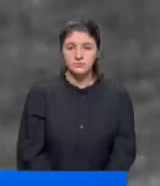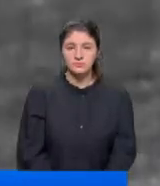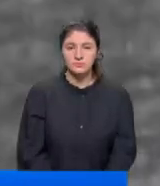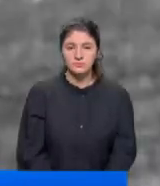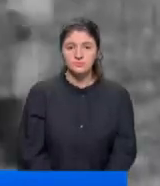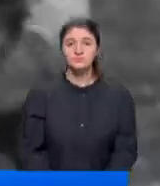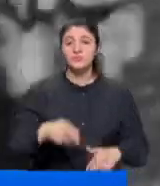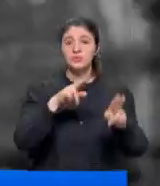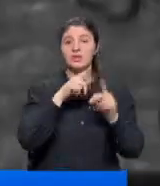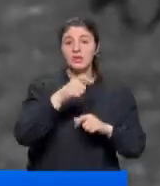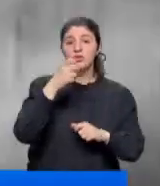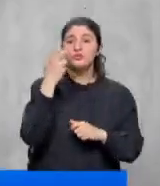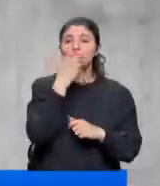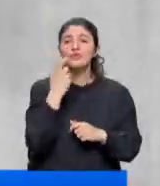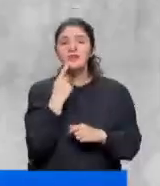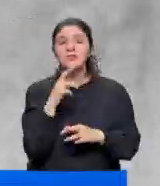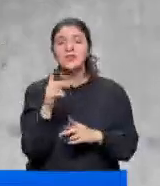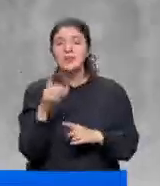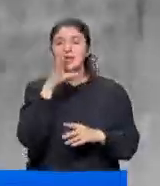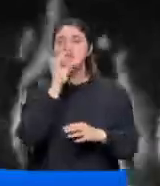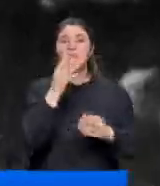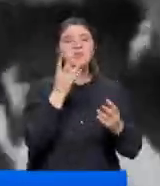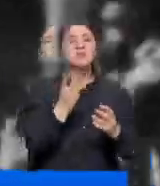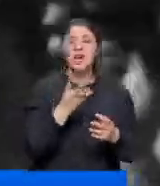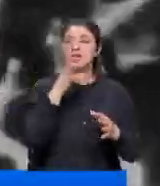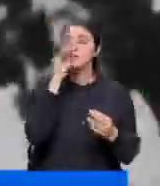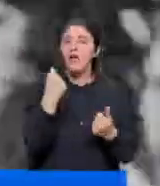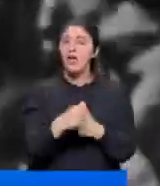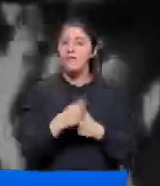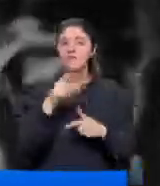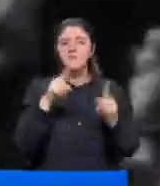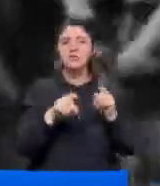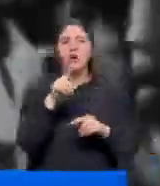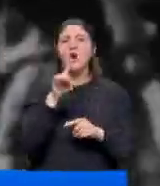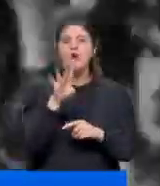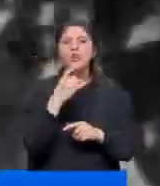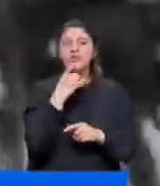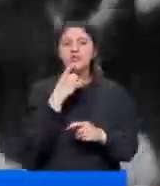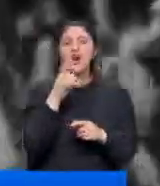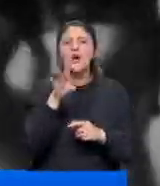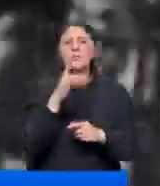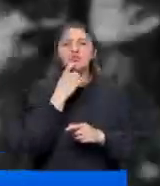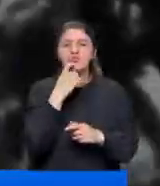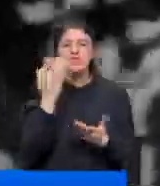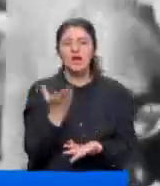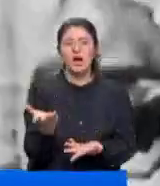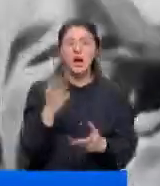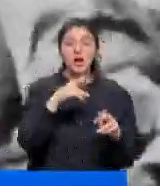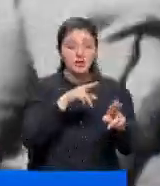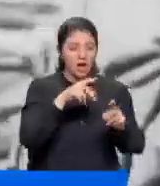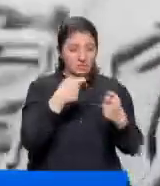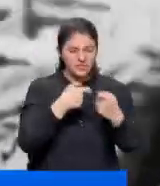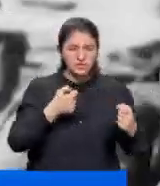ip Çanakkale türküsü dediği gibi Kimi nişanlıydı Kimi evli bazıları 14'ünde 15'inde daha